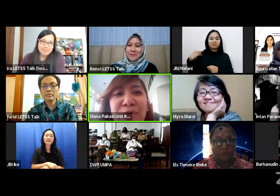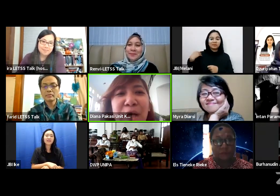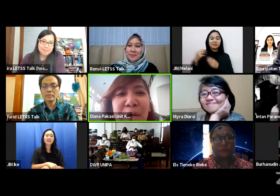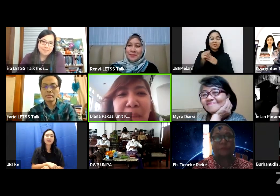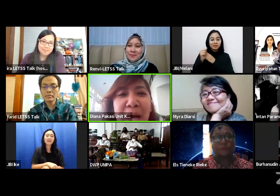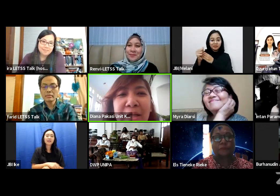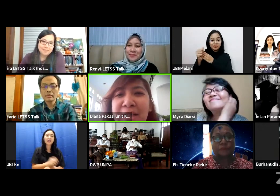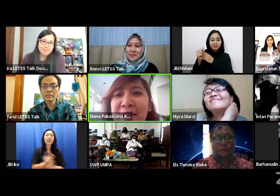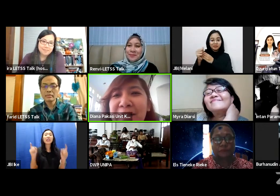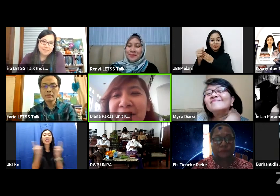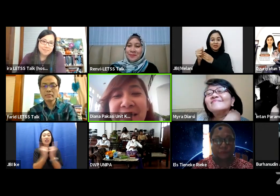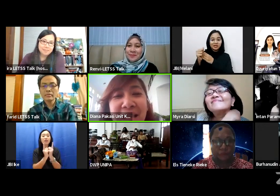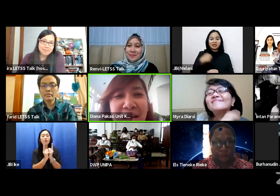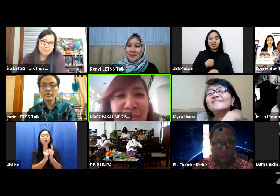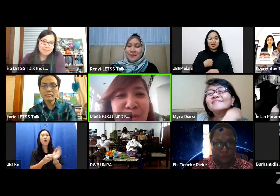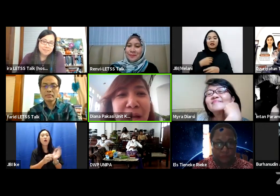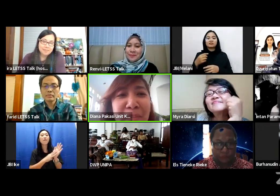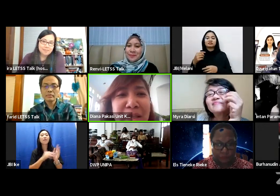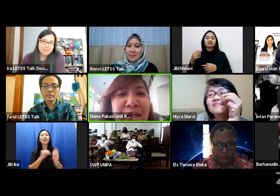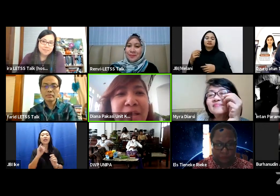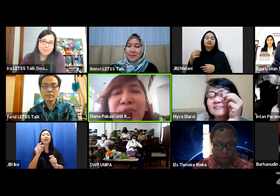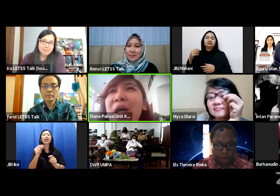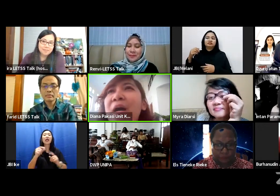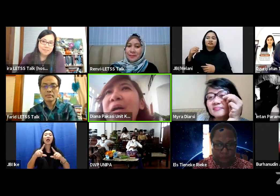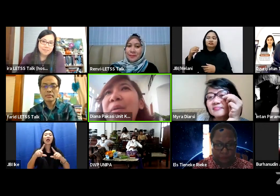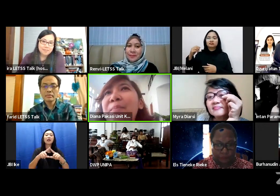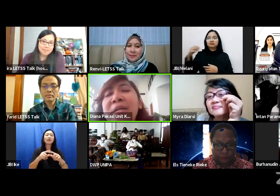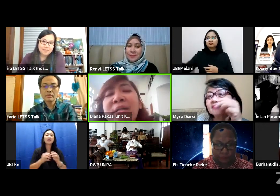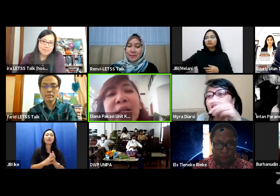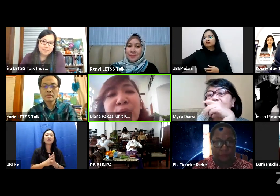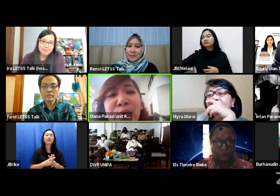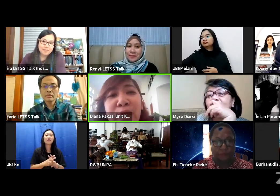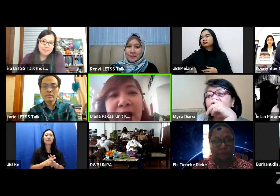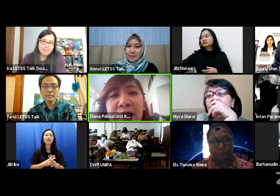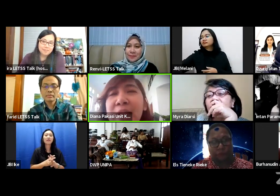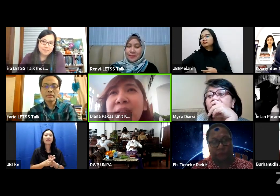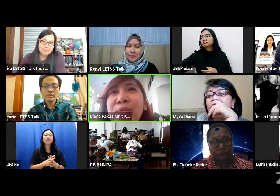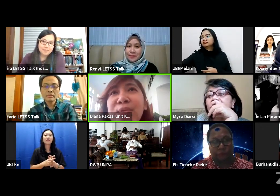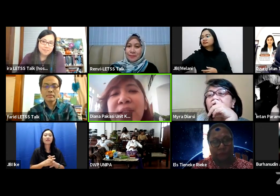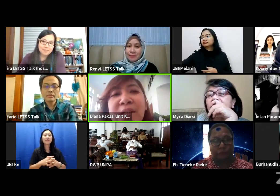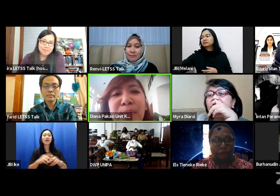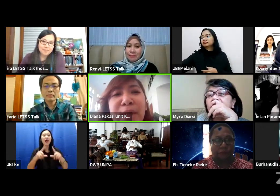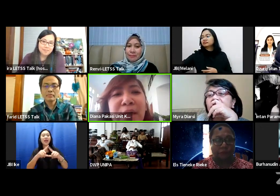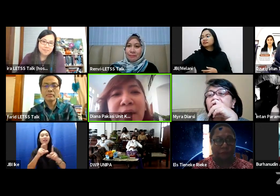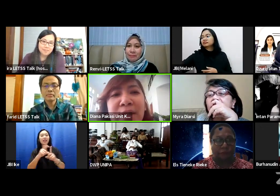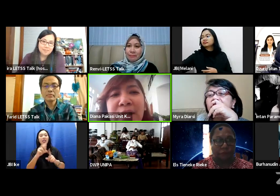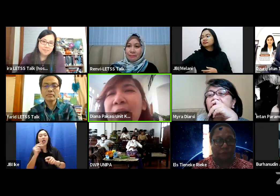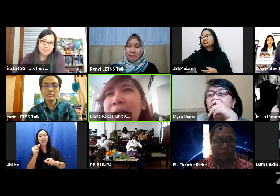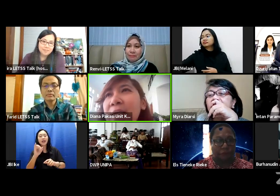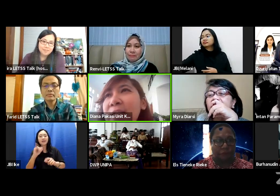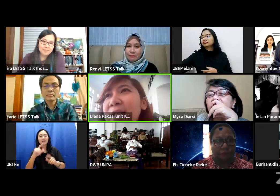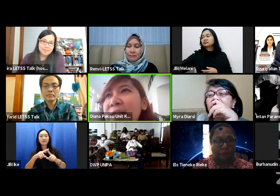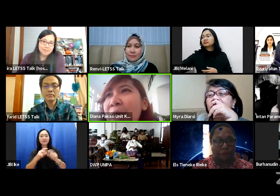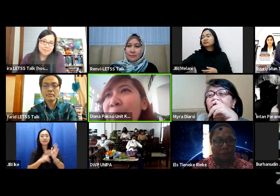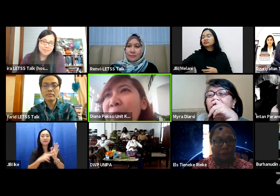waktu itu ada juga Mbak Sita Ari Purnami dan juga Mbak Adriana Nurdi. Nah, dari situ sih sebenarnya